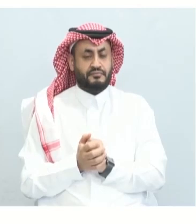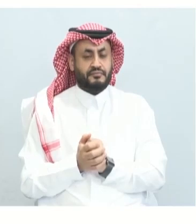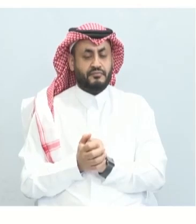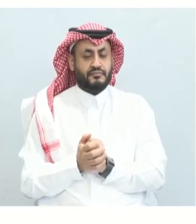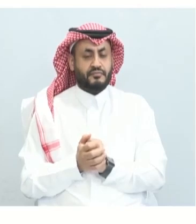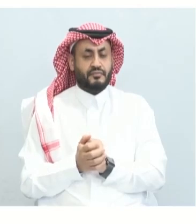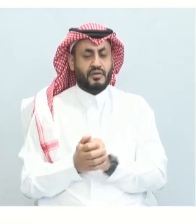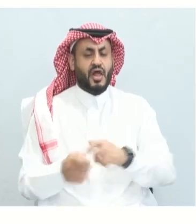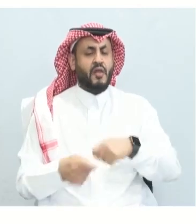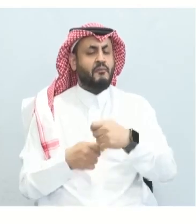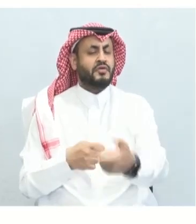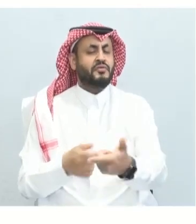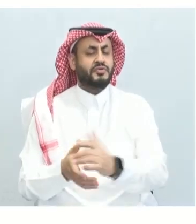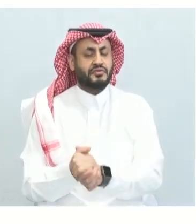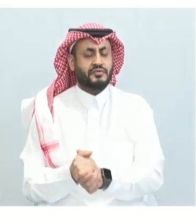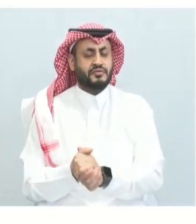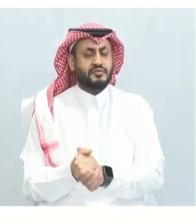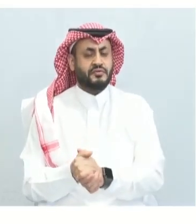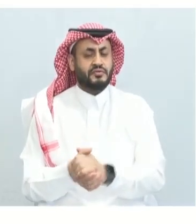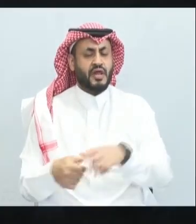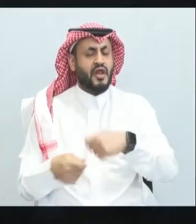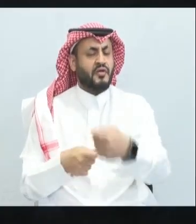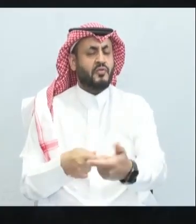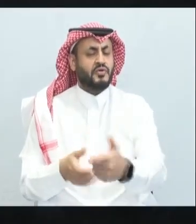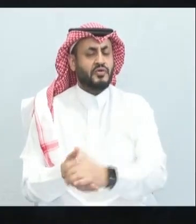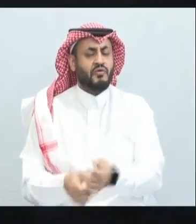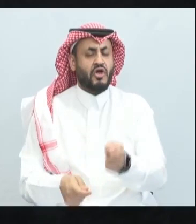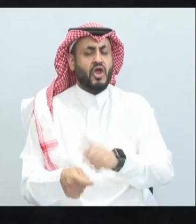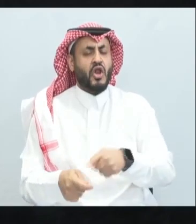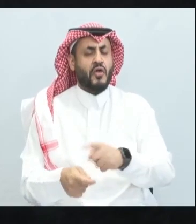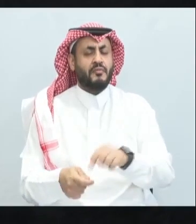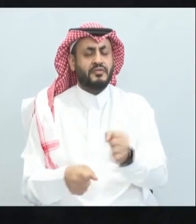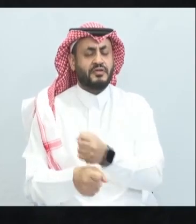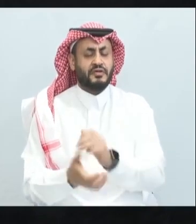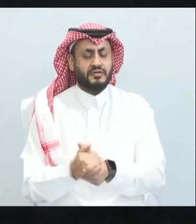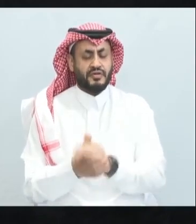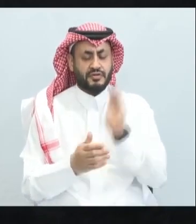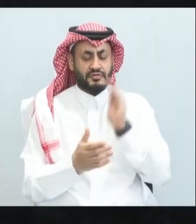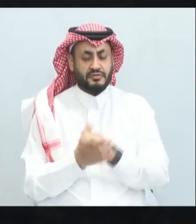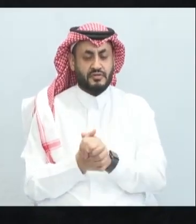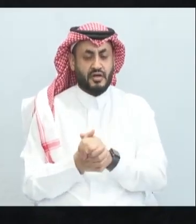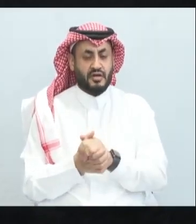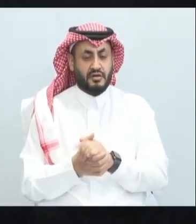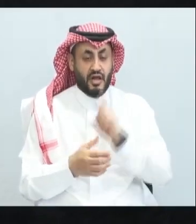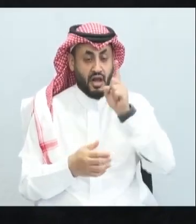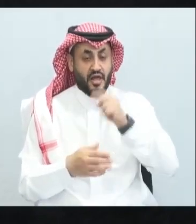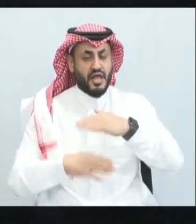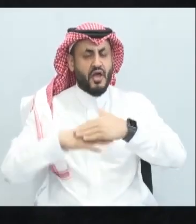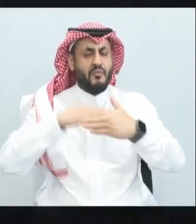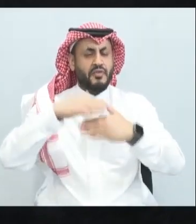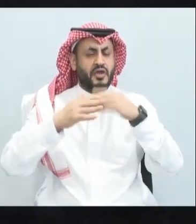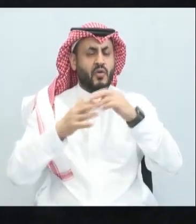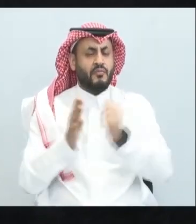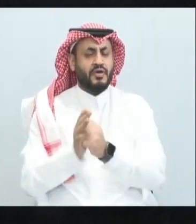اداء السنن الرواتب ذكرنا في حديث ام حبيبه رضي الله عنها وارضاها ان الله يبني له بيتا في